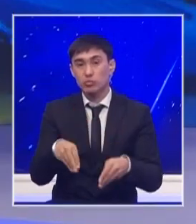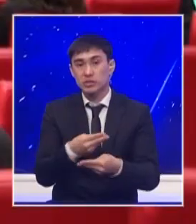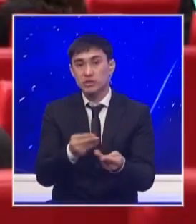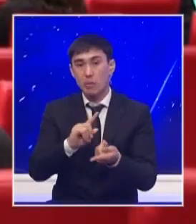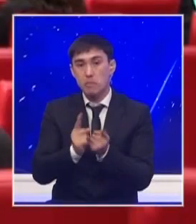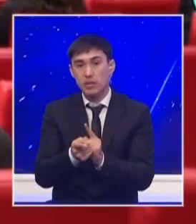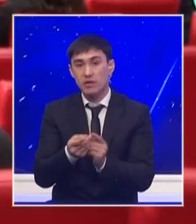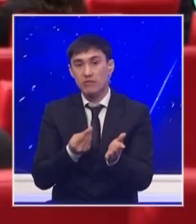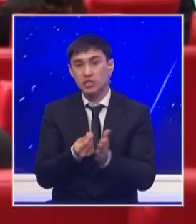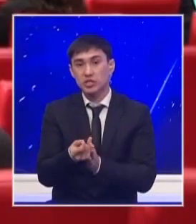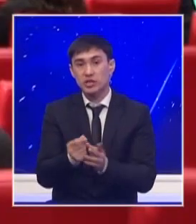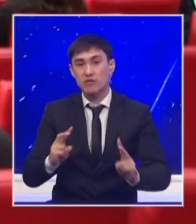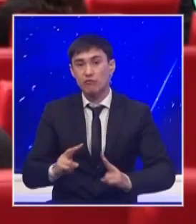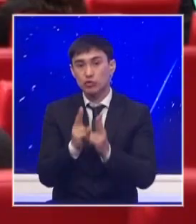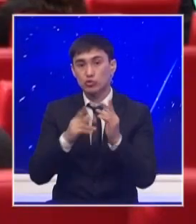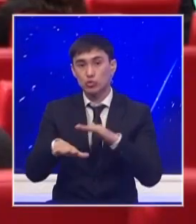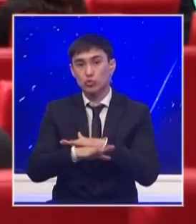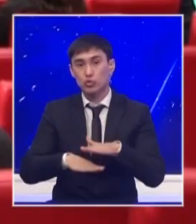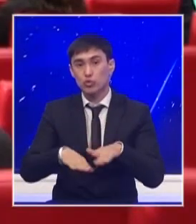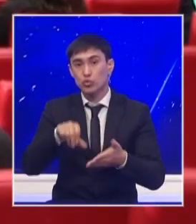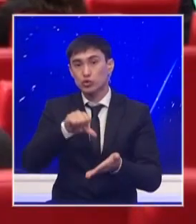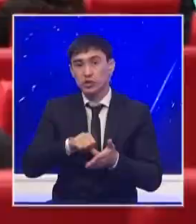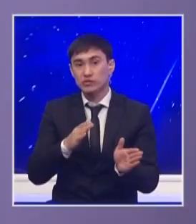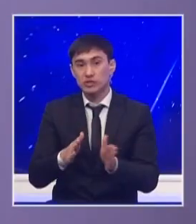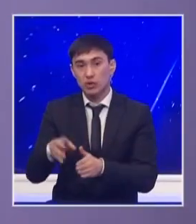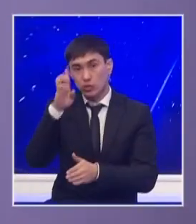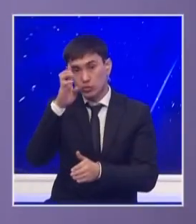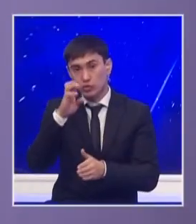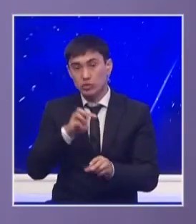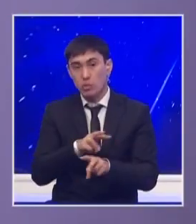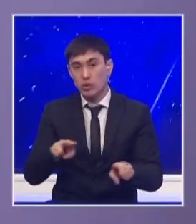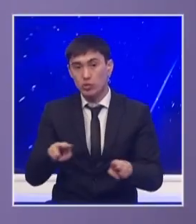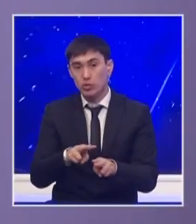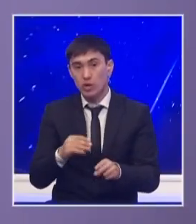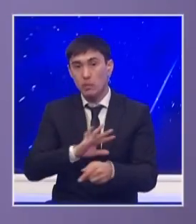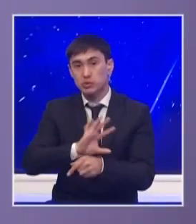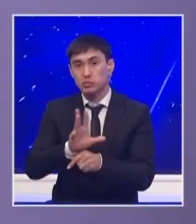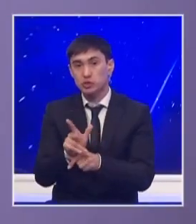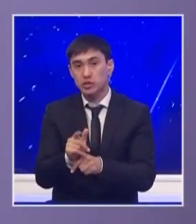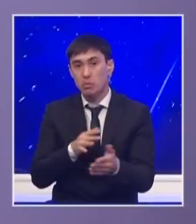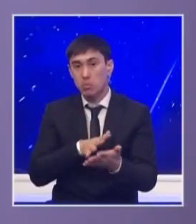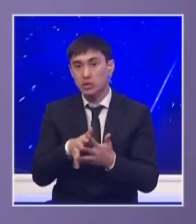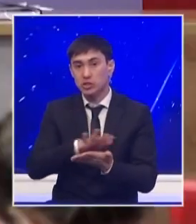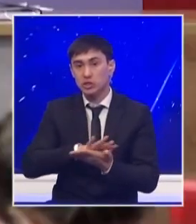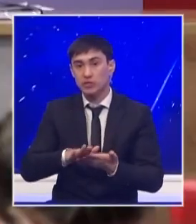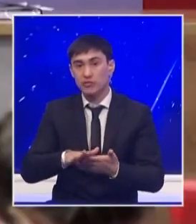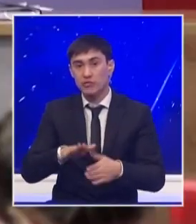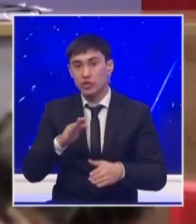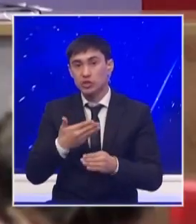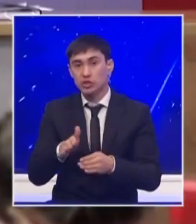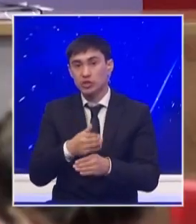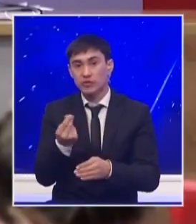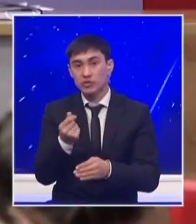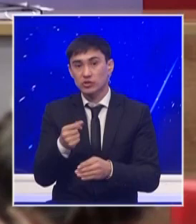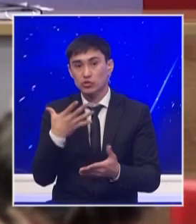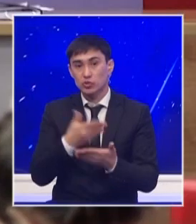в обмен на вложения в инфраструктуру и участие в системе государственного мониторинга Для обеспечения прозрачности весомую часть